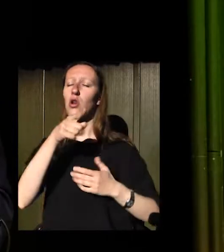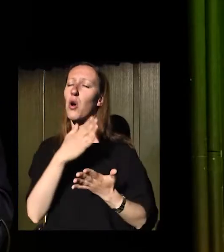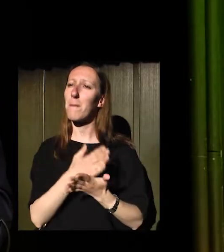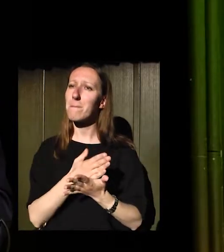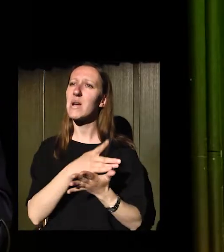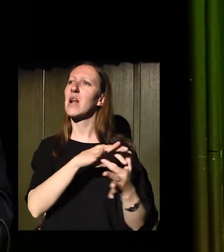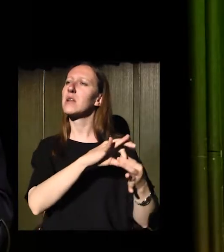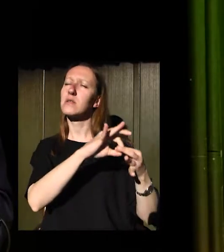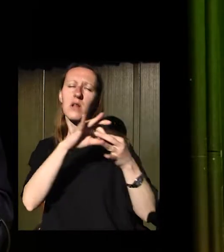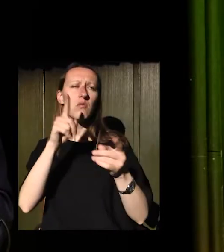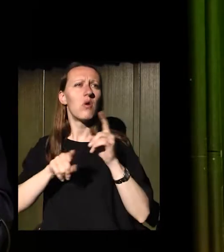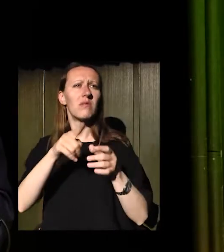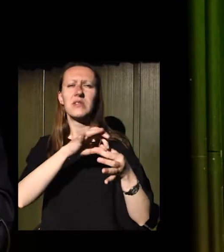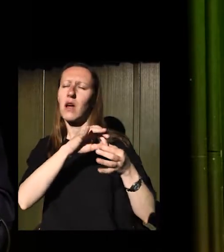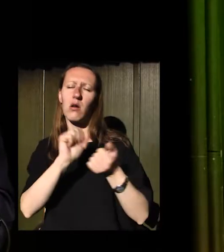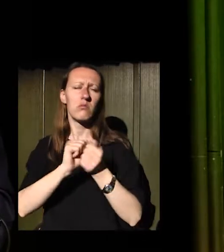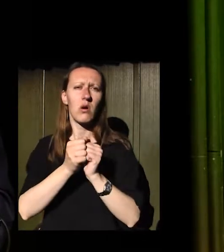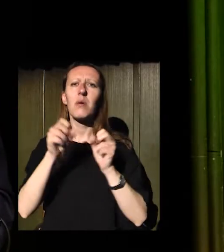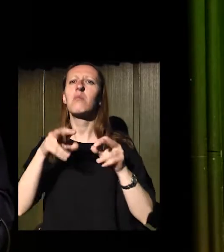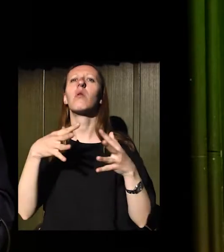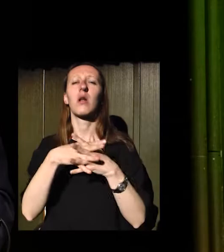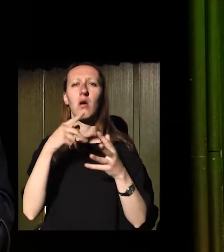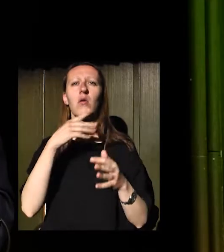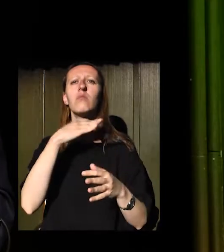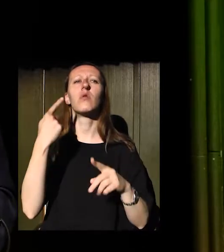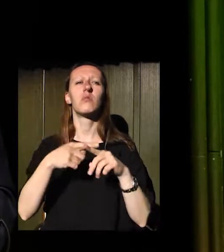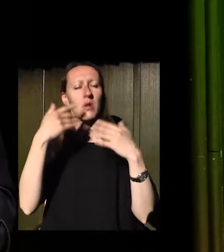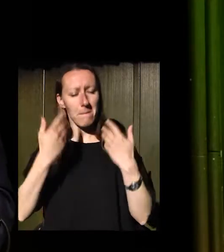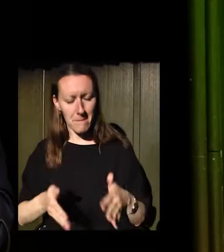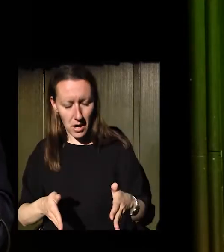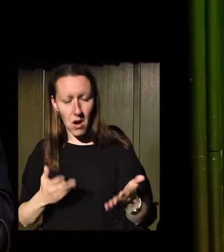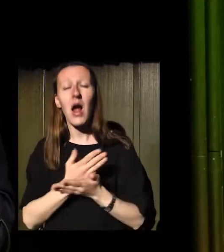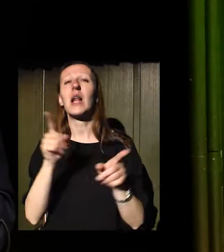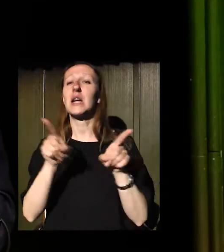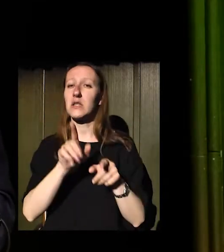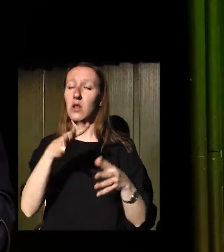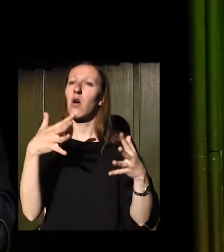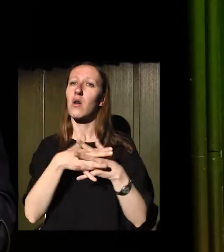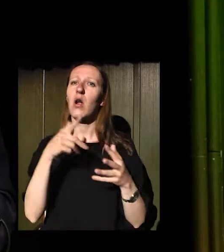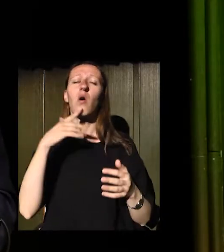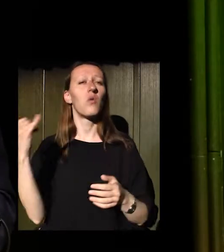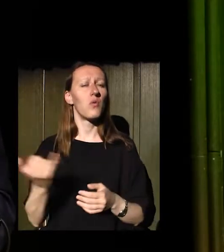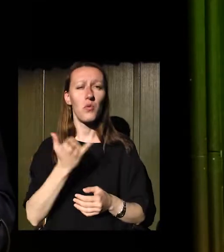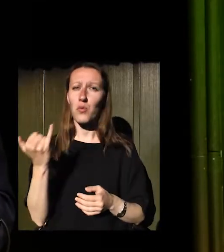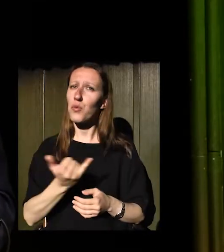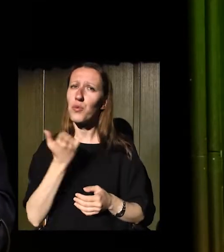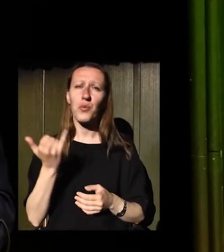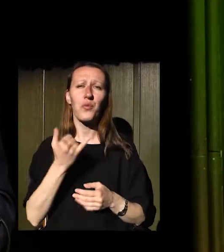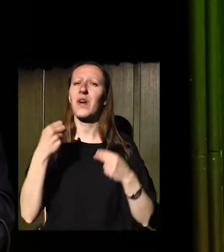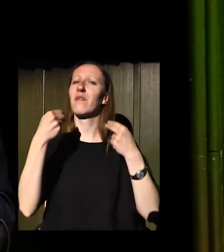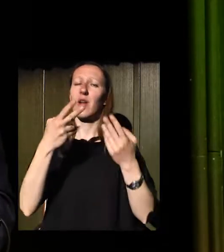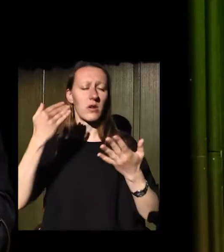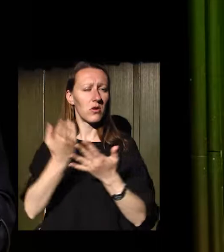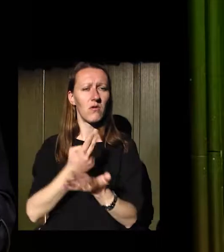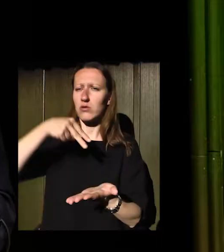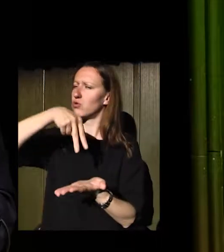bila konstanta u njezinoj povijesti. Pula je grad koji je puno puta pao, ali isto tako grad koji se uvijek vratio